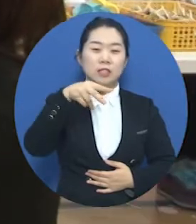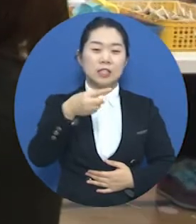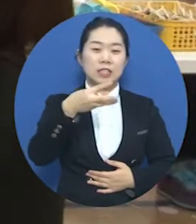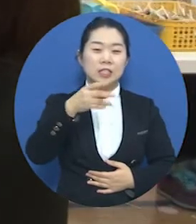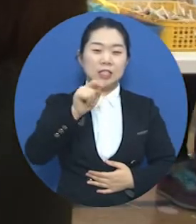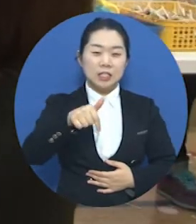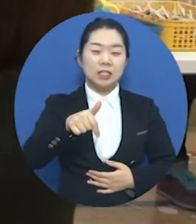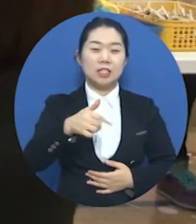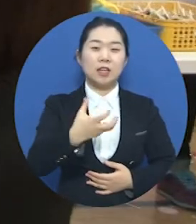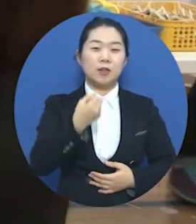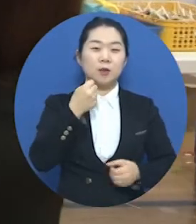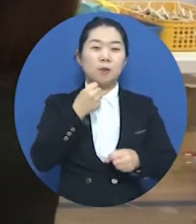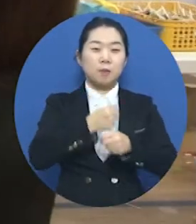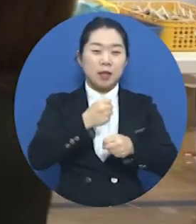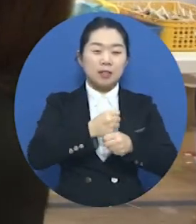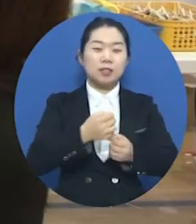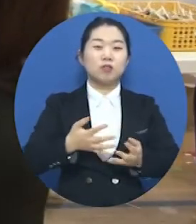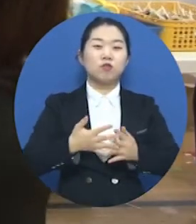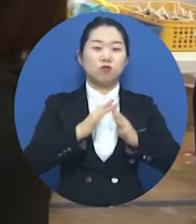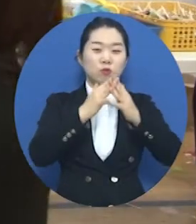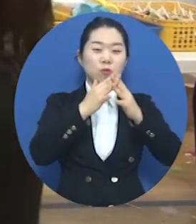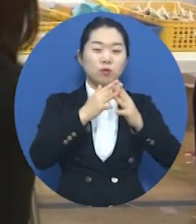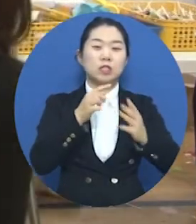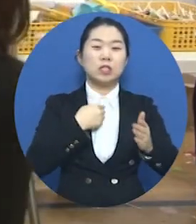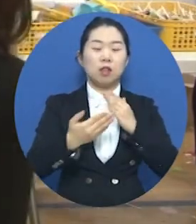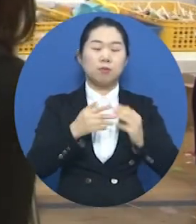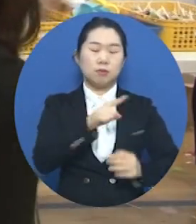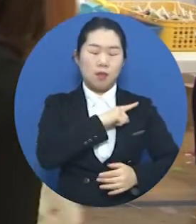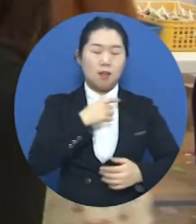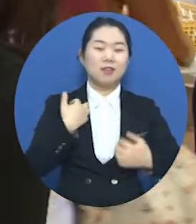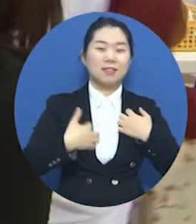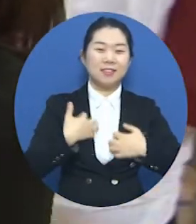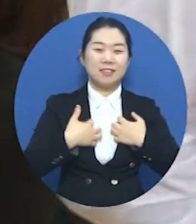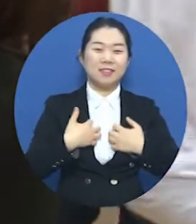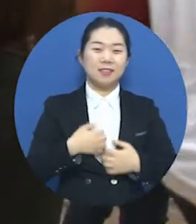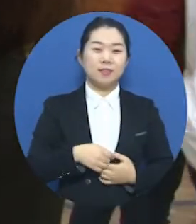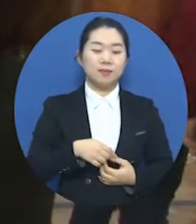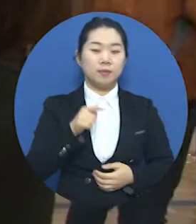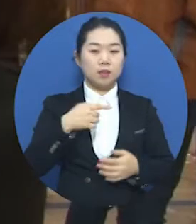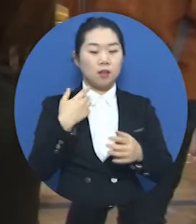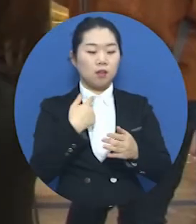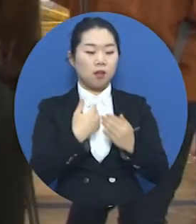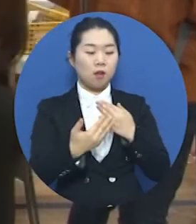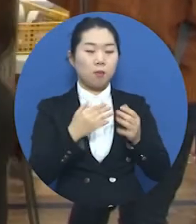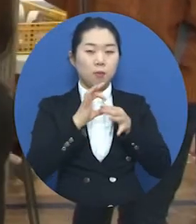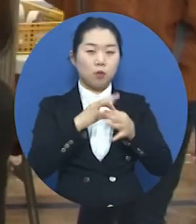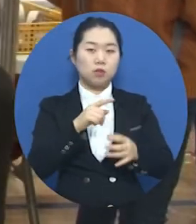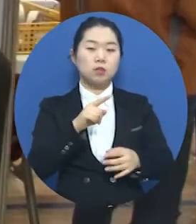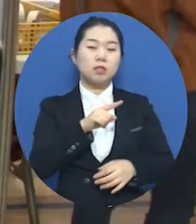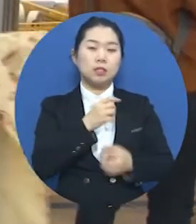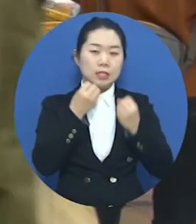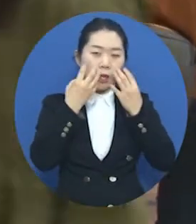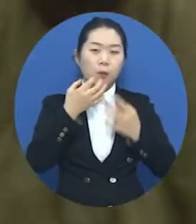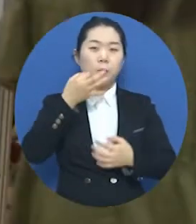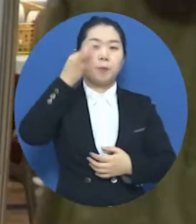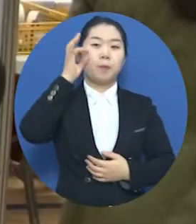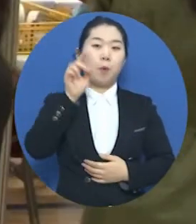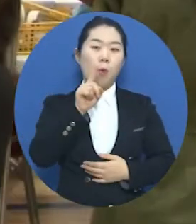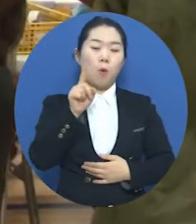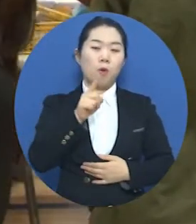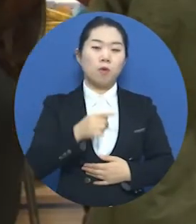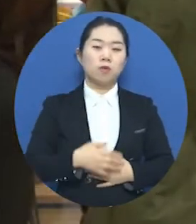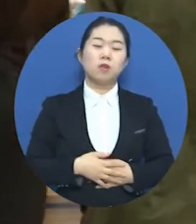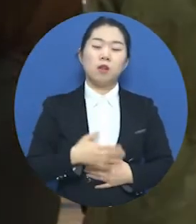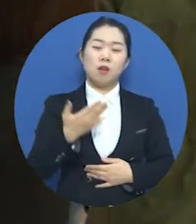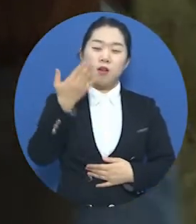여기 바로 뒤에 있는 이 스틱으로 만드는 구조물이라고 이런 체험이 제일 재밌었습니다. 이 체험을 통해서 새로 알게